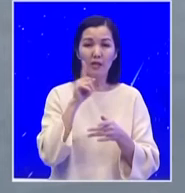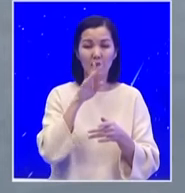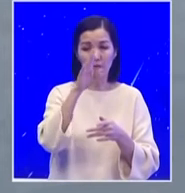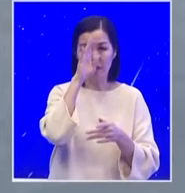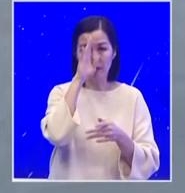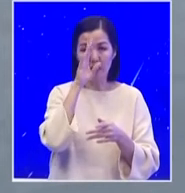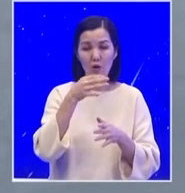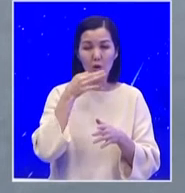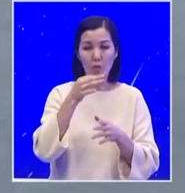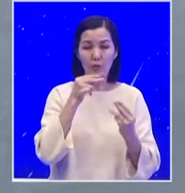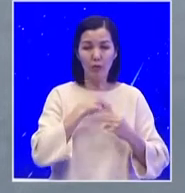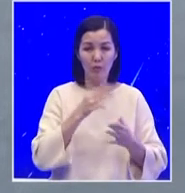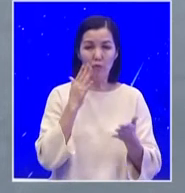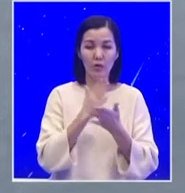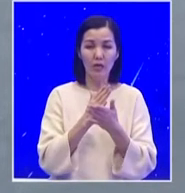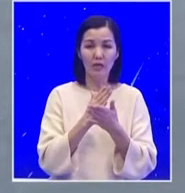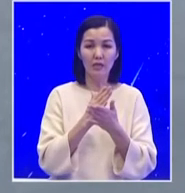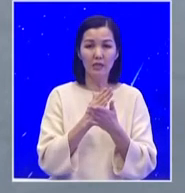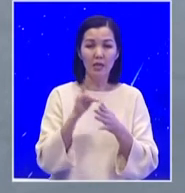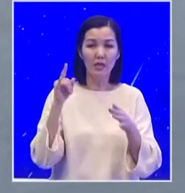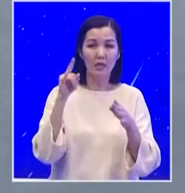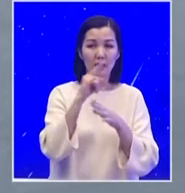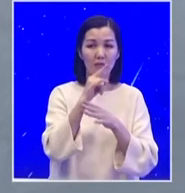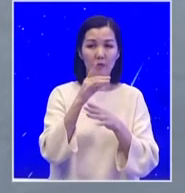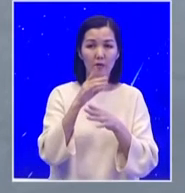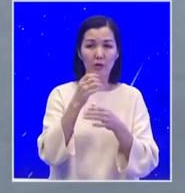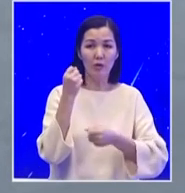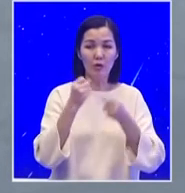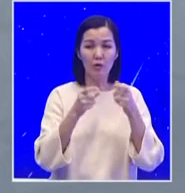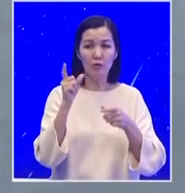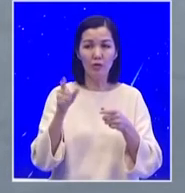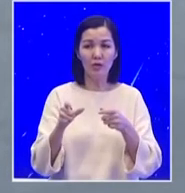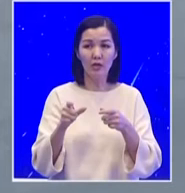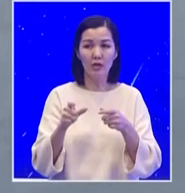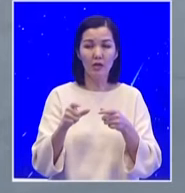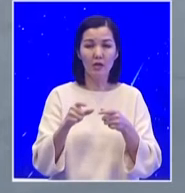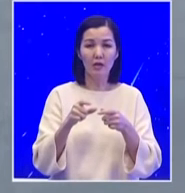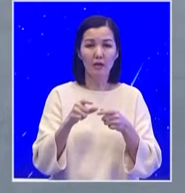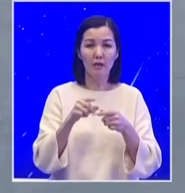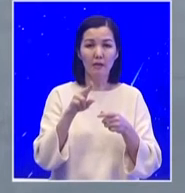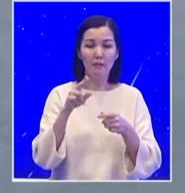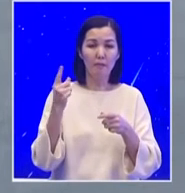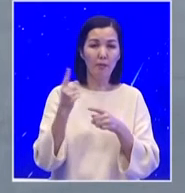с опытом работы уже на этих самолетах. Летчики являются пилотами